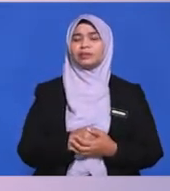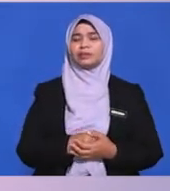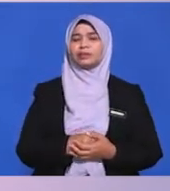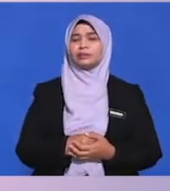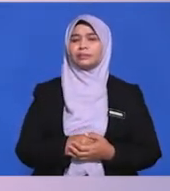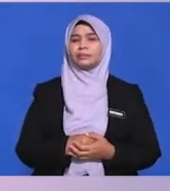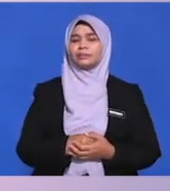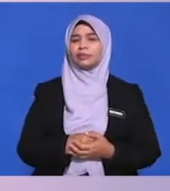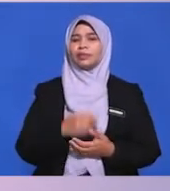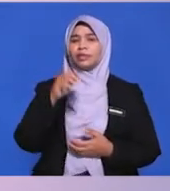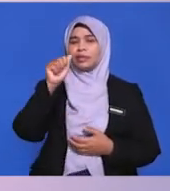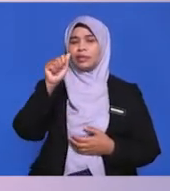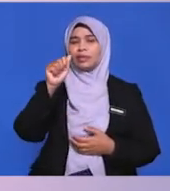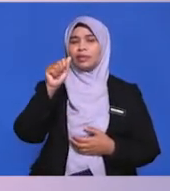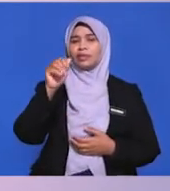jawabannya